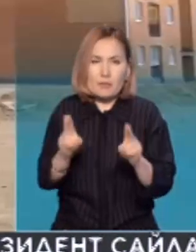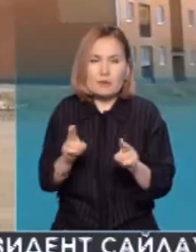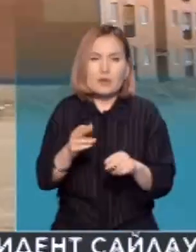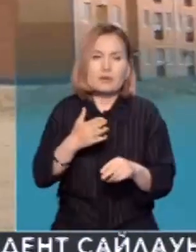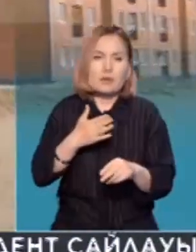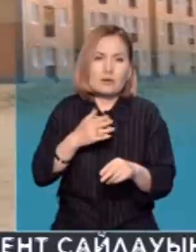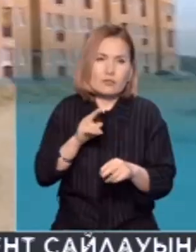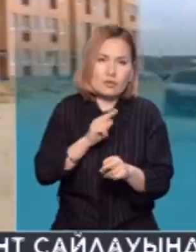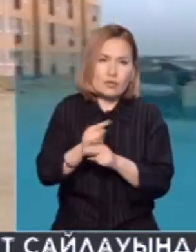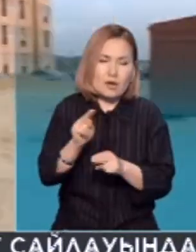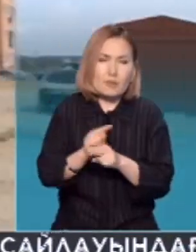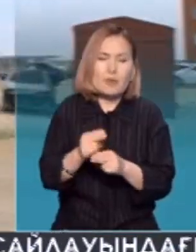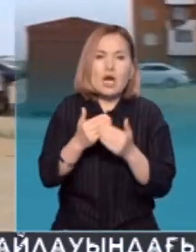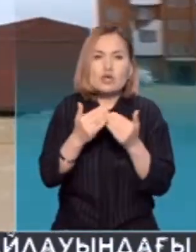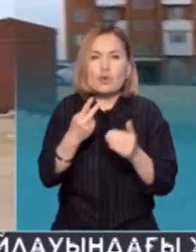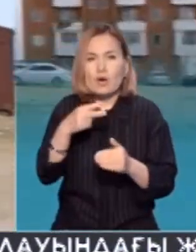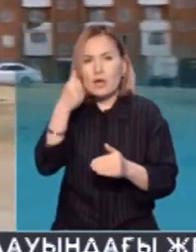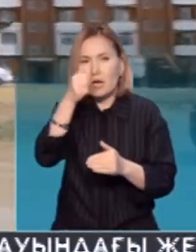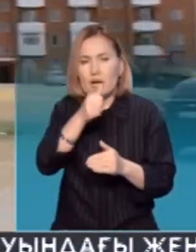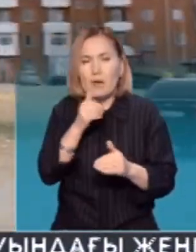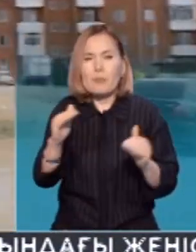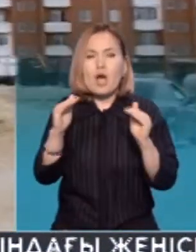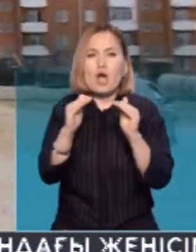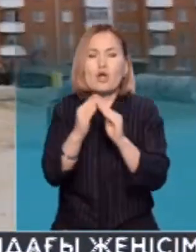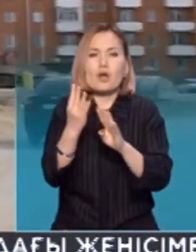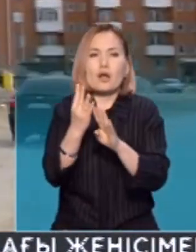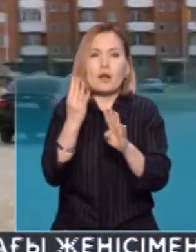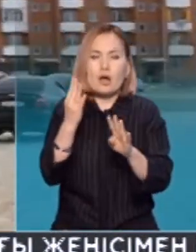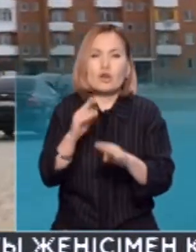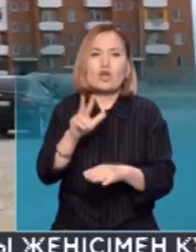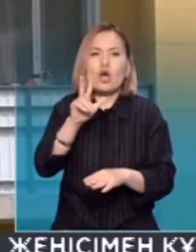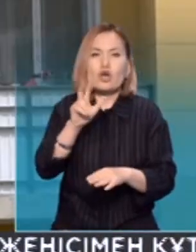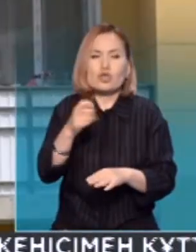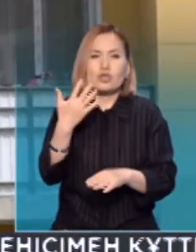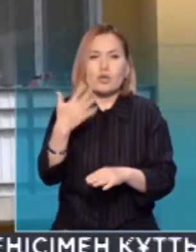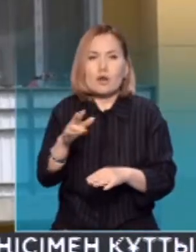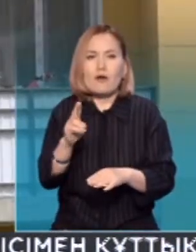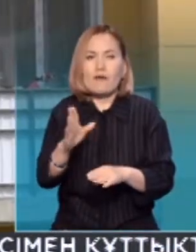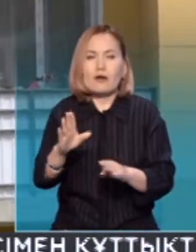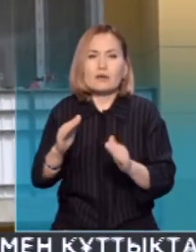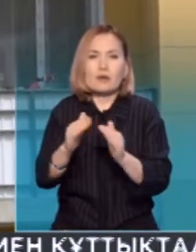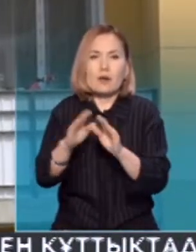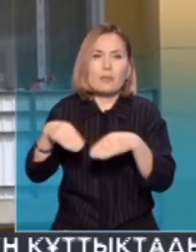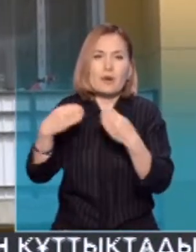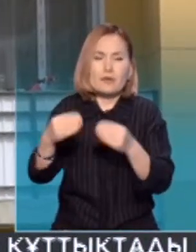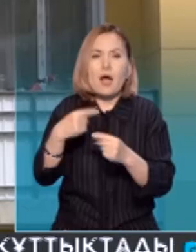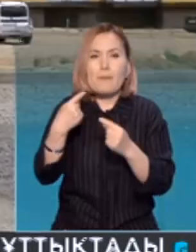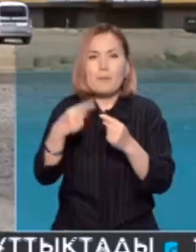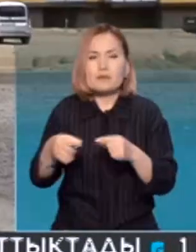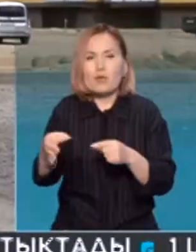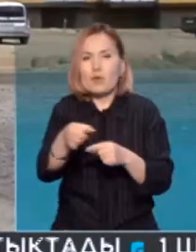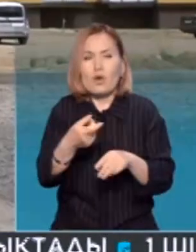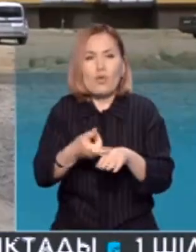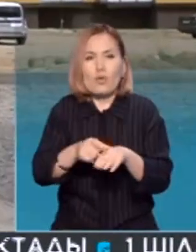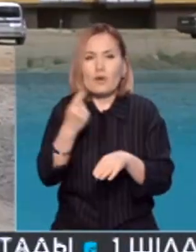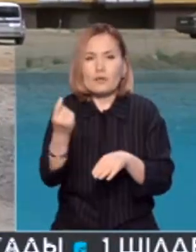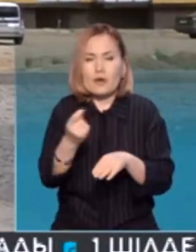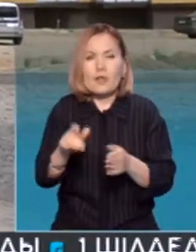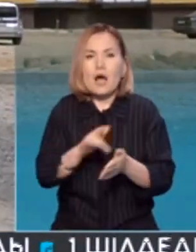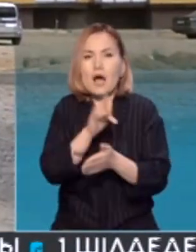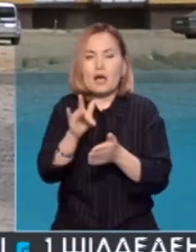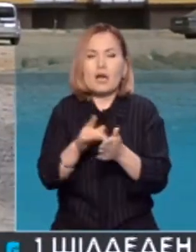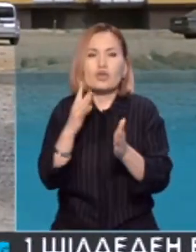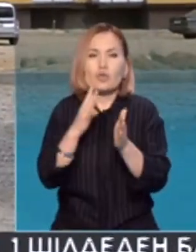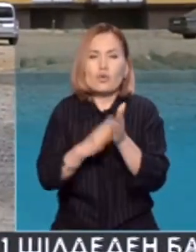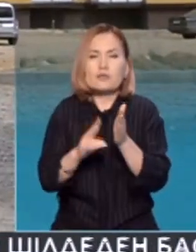жатырмыз. Соңғы 2 жылда қалада үй кезегіндегілерге 340 пәтер ғана тапсырылған. Бұл басқа өңірлермен салыстырғанда тым аз. Биыл қалада 90